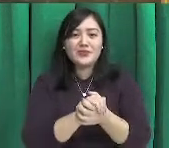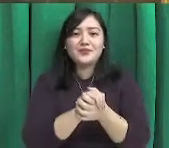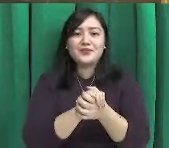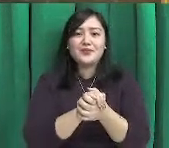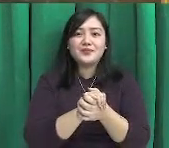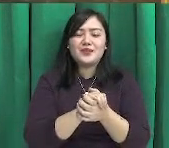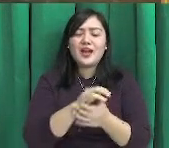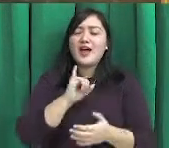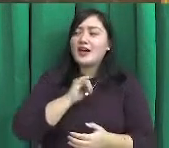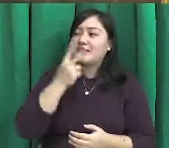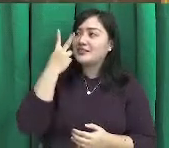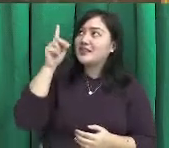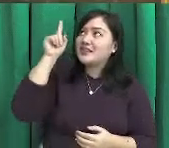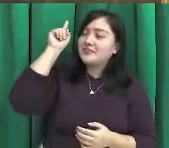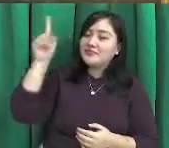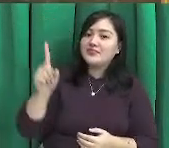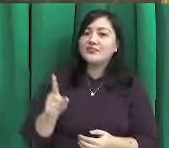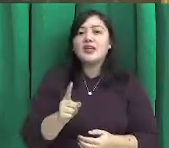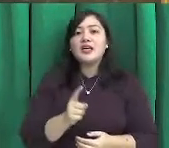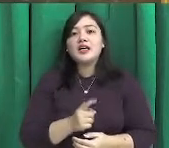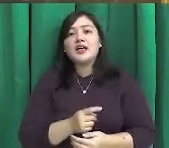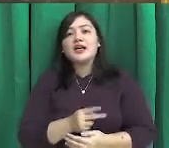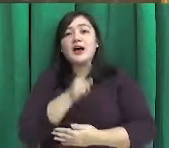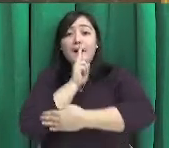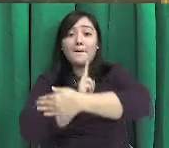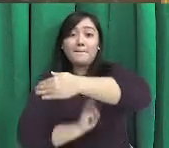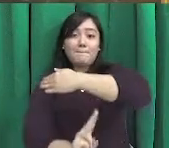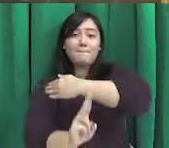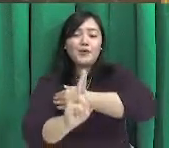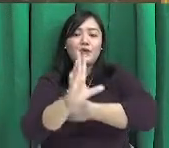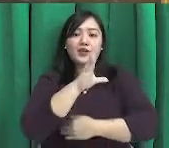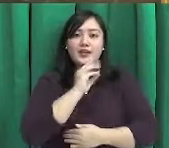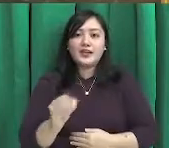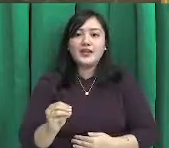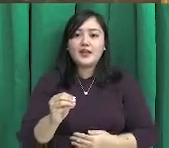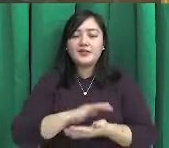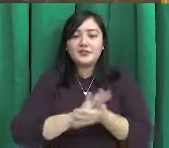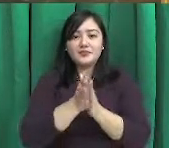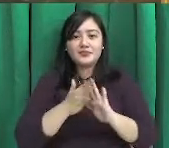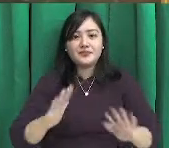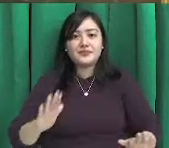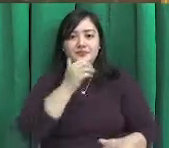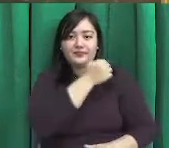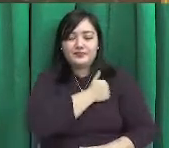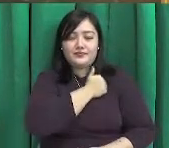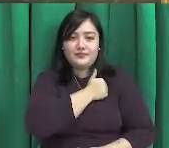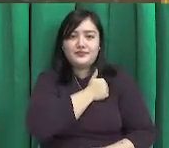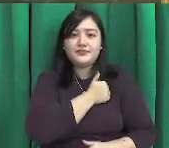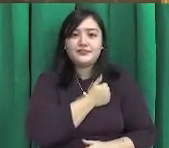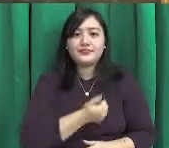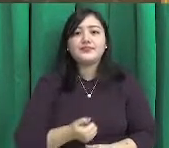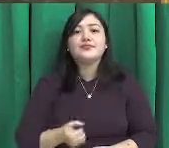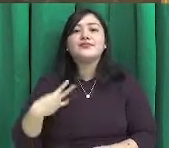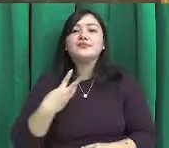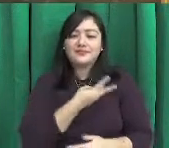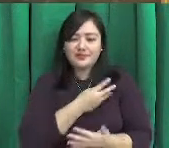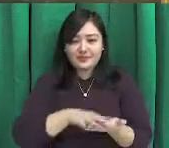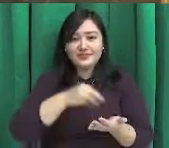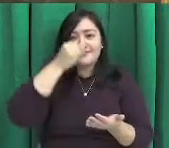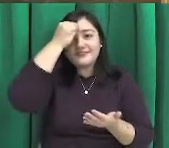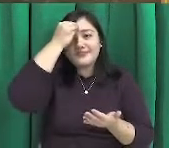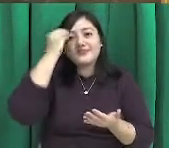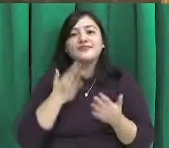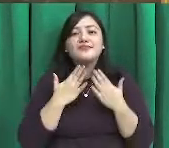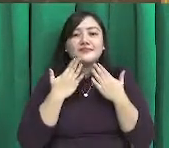and it's not an accident na nandito po kami at nakinig at natuto sa inyong story, and maraming salamat po